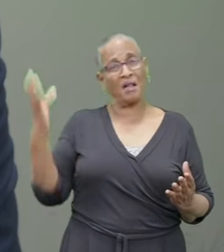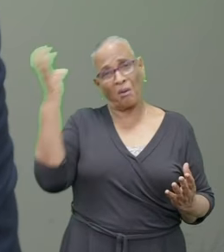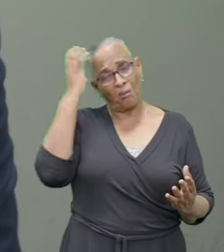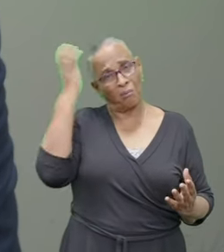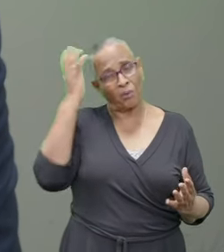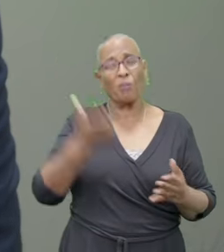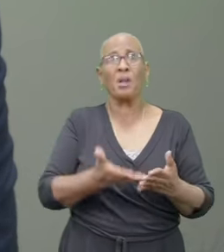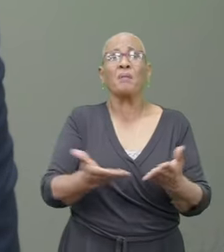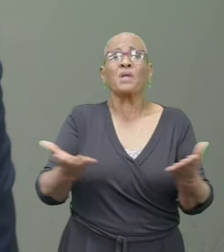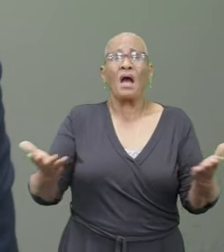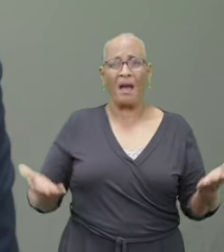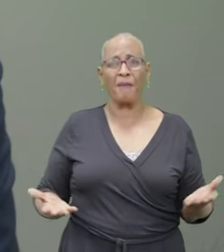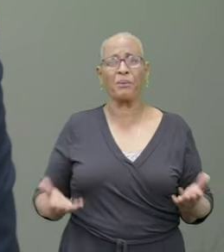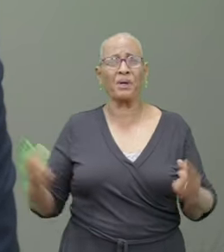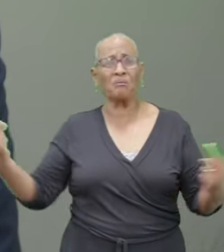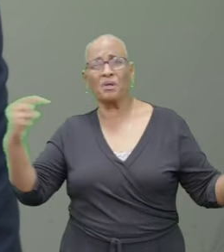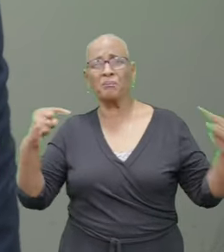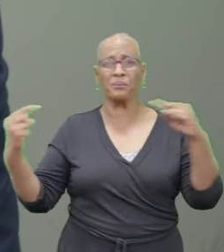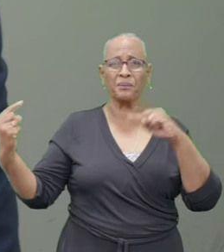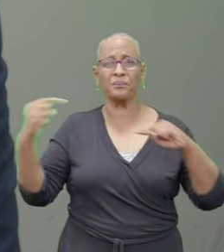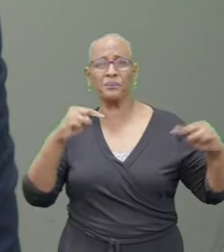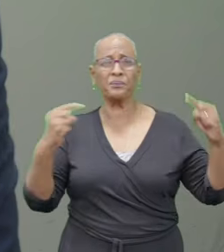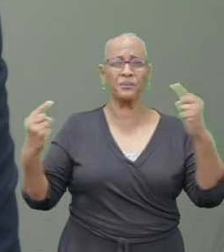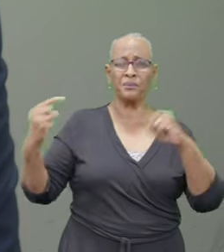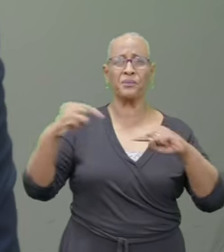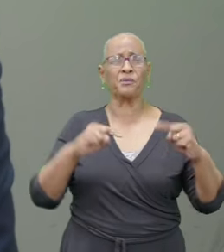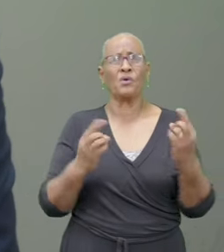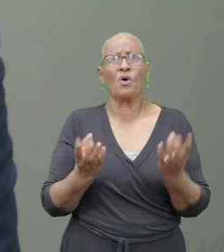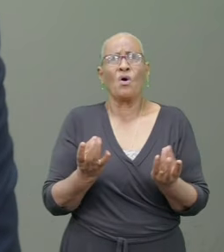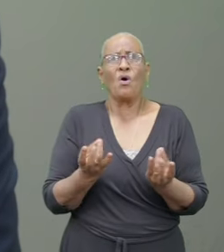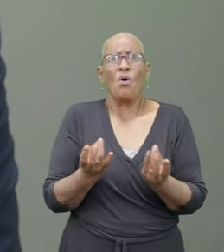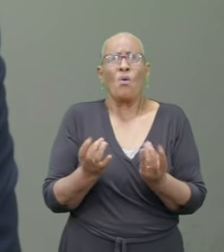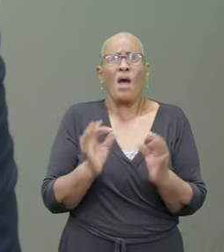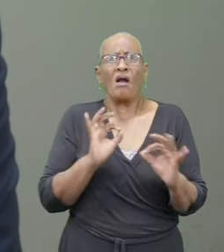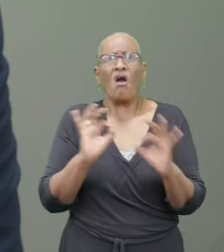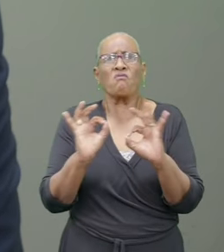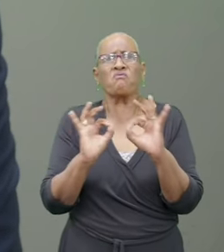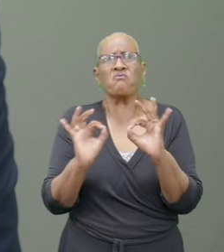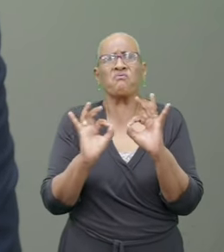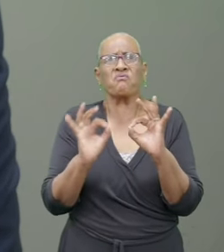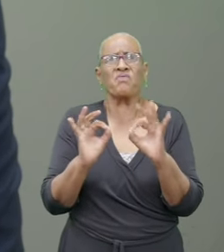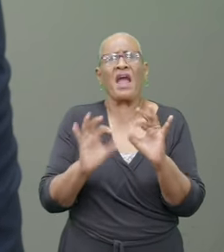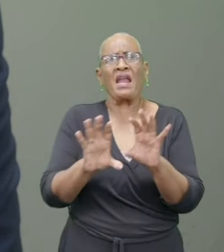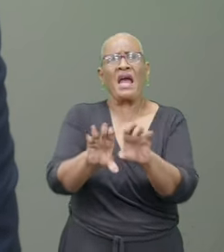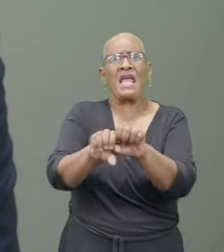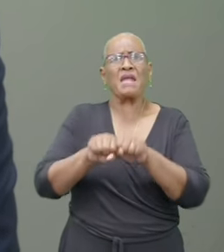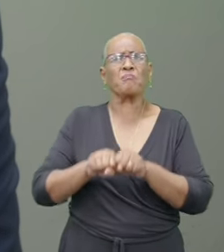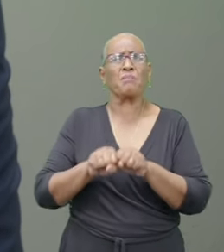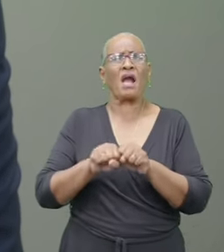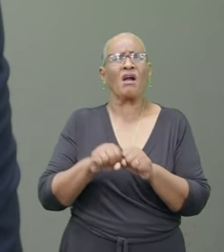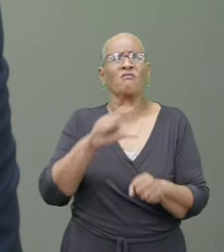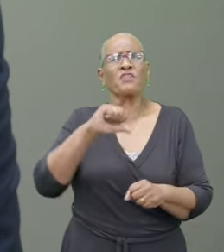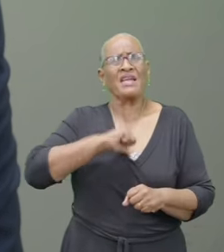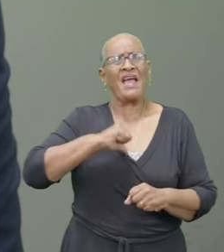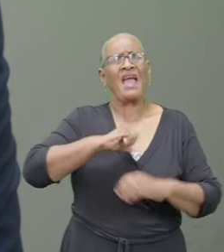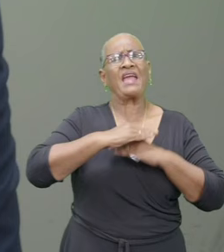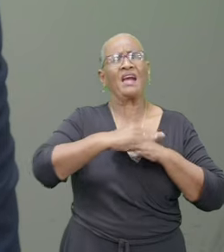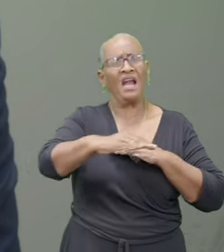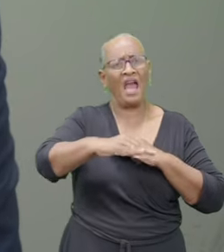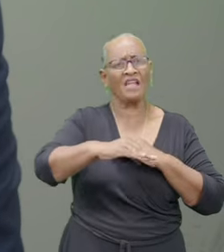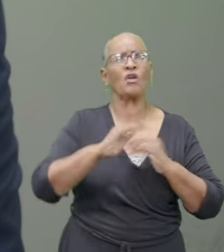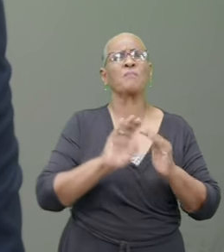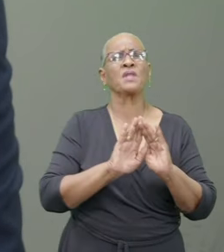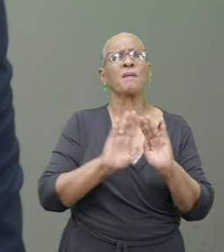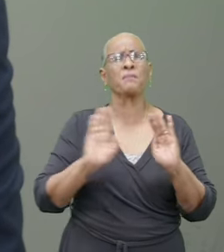uitgebreide discussie over geweest. Welke veiligheidsmechanismen moet je als land inbouwen om jezelf te beschermen?